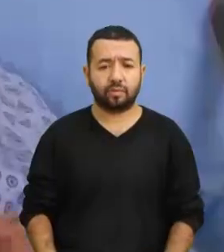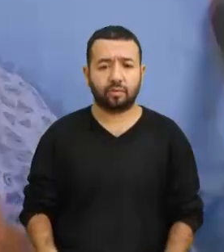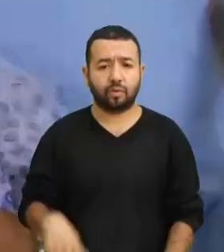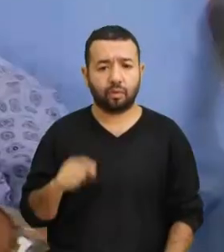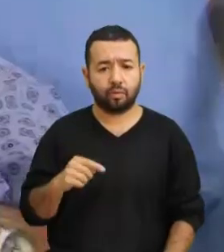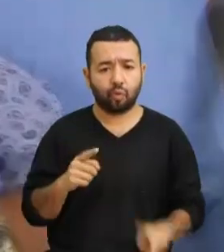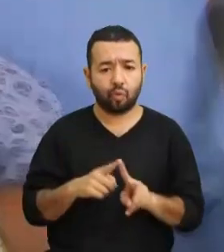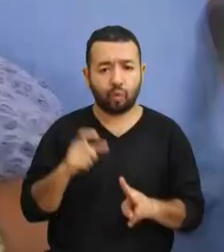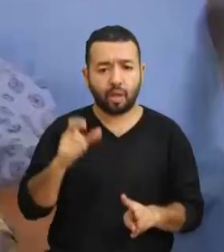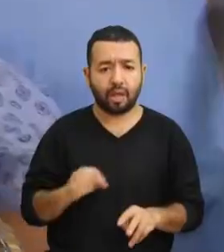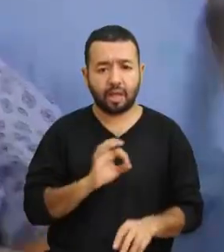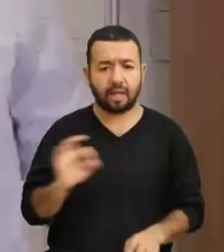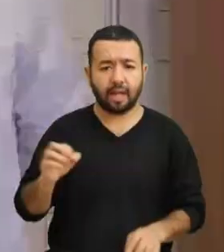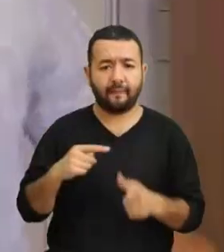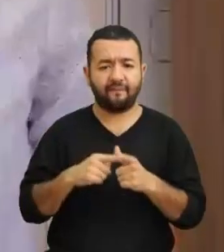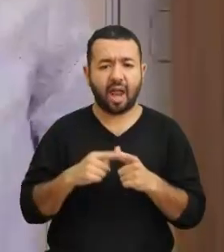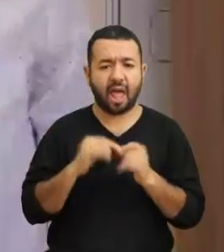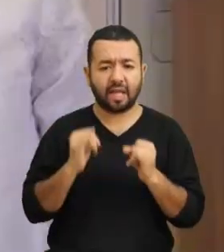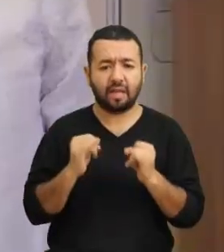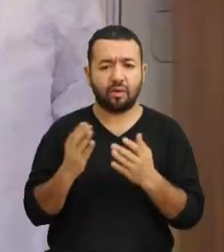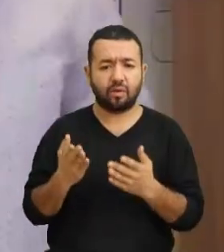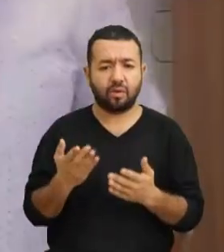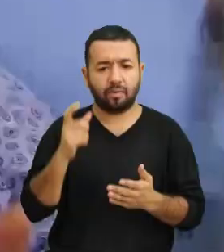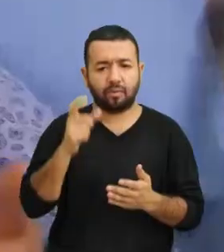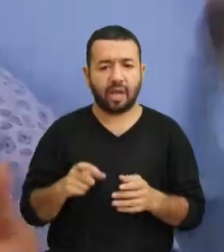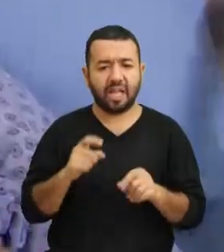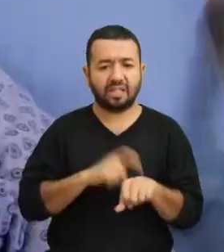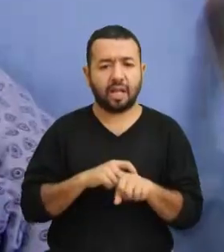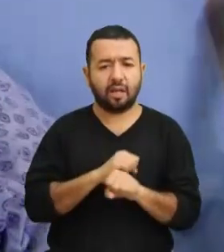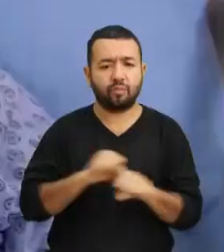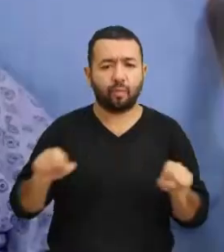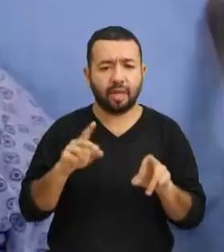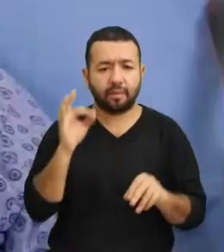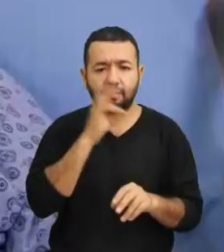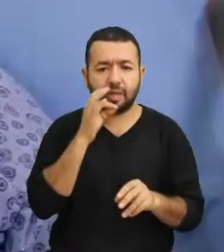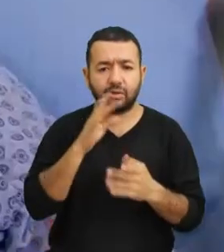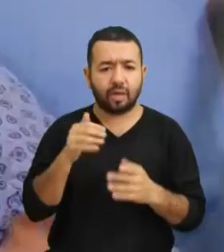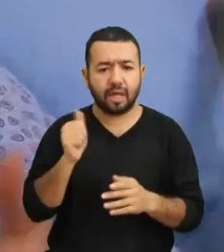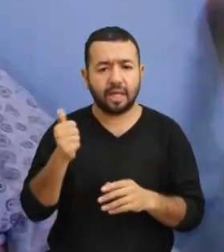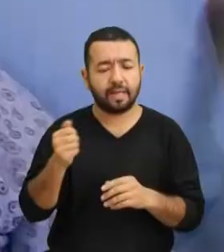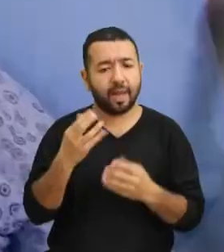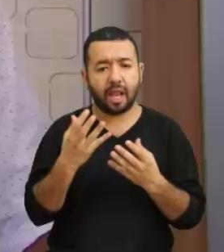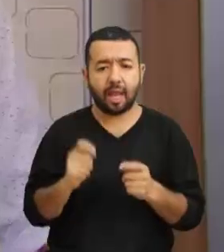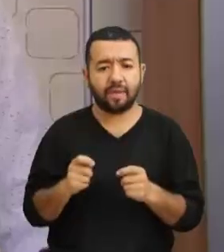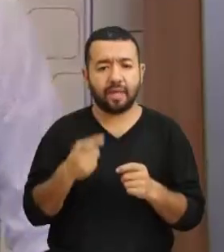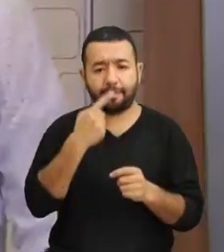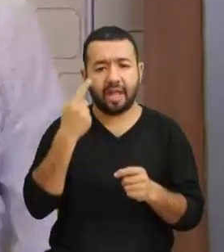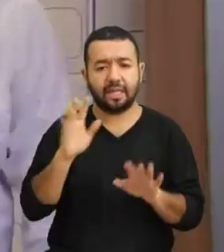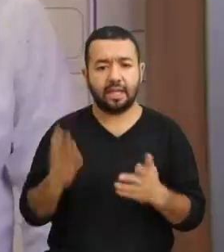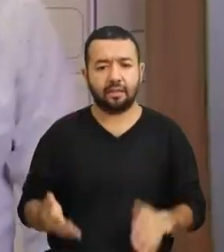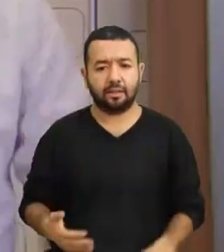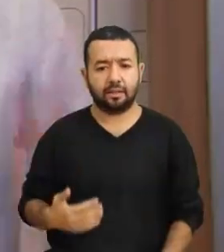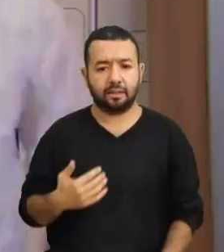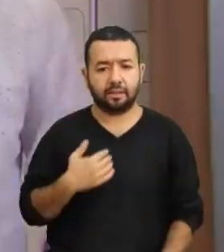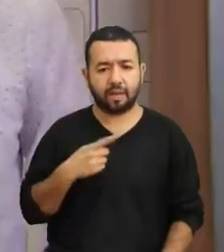Bu Nurhan tam bir felaket. Adeta bir saatli bomba gibi. Ne zaman ne yapacağı belli değil.